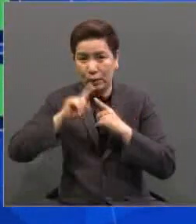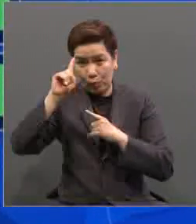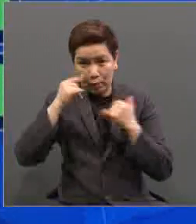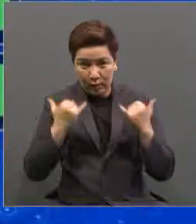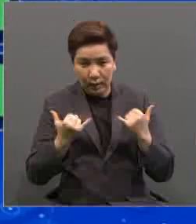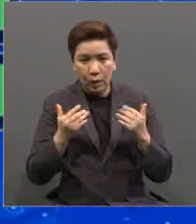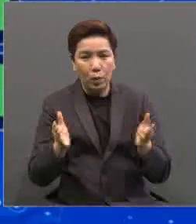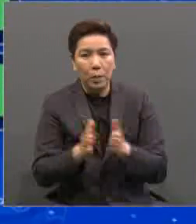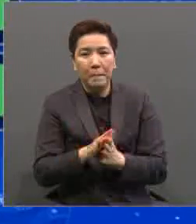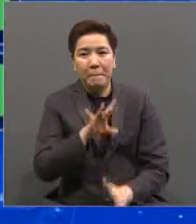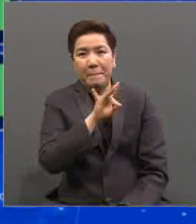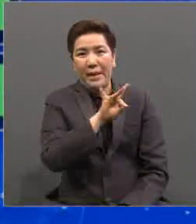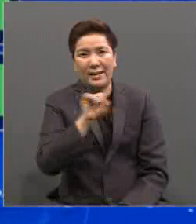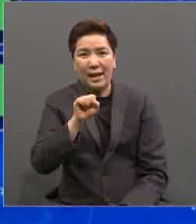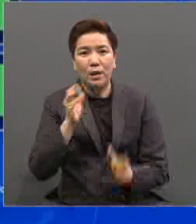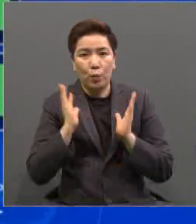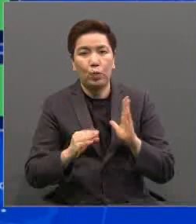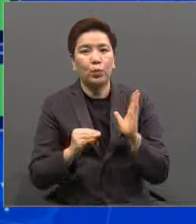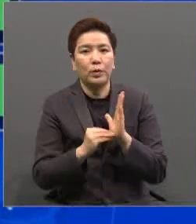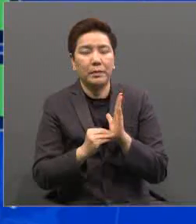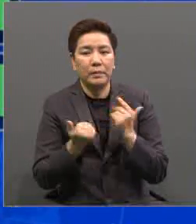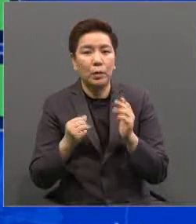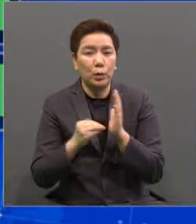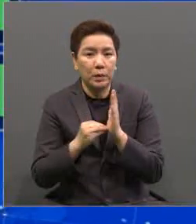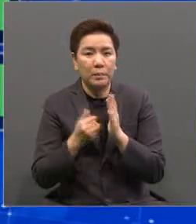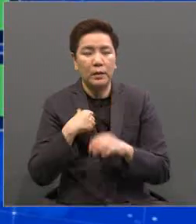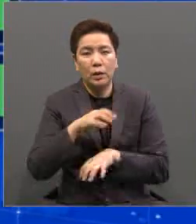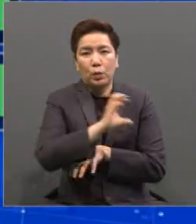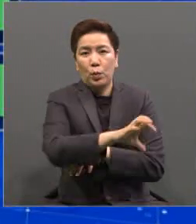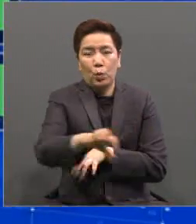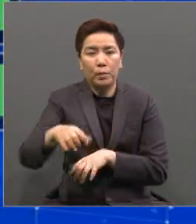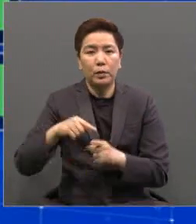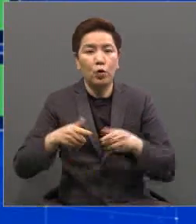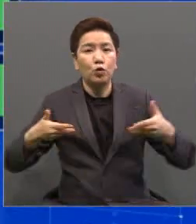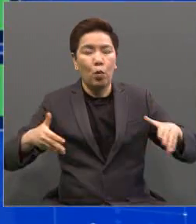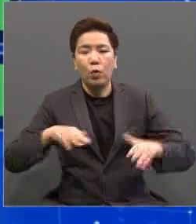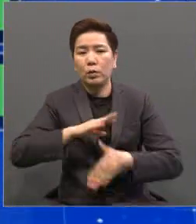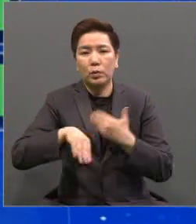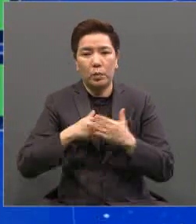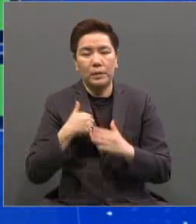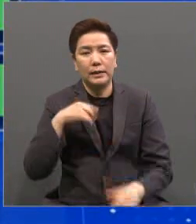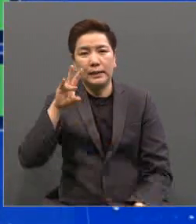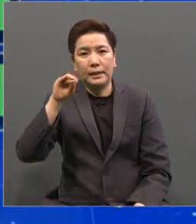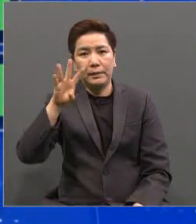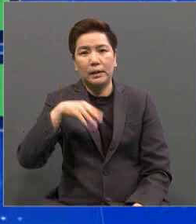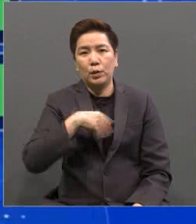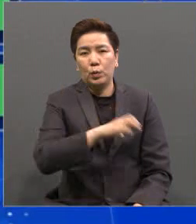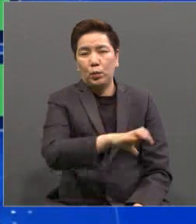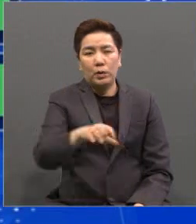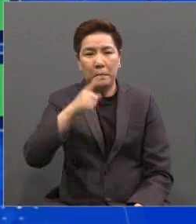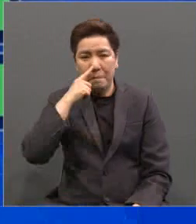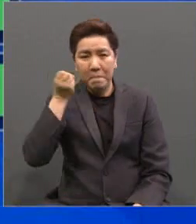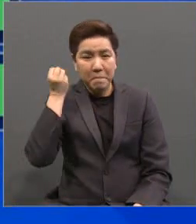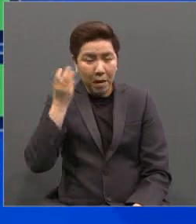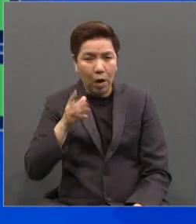กว่า 8แสนคนทีเดียวซึ่งในกทมนั้นมีหน่วยเลือกตั้งกลางล่วงหน้านอกเขตทั้งหมดเนี่ย 74หน่วยซึ่งหน่วยเลือก